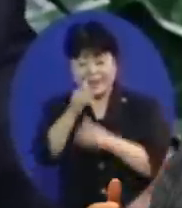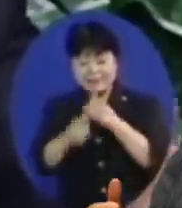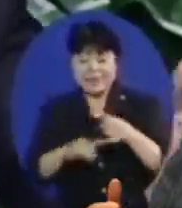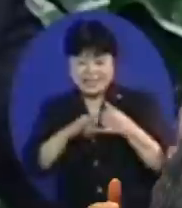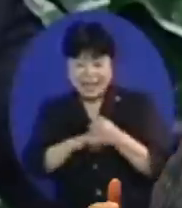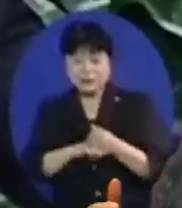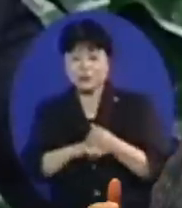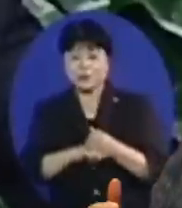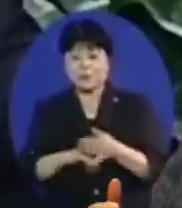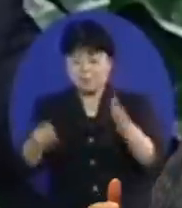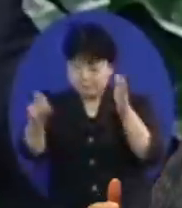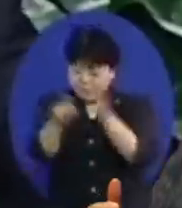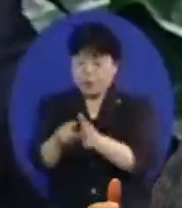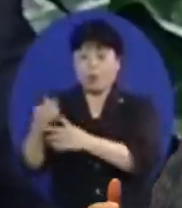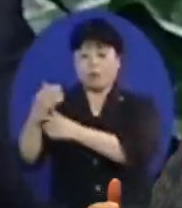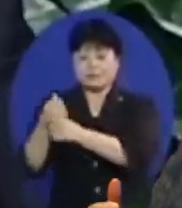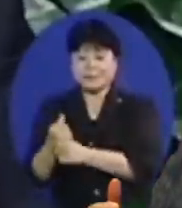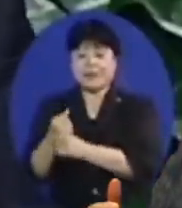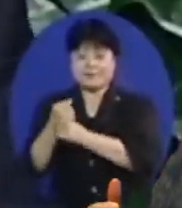약속은 난 붙잡는다.